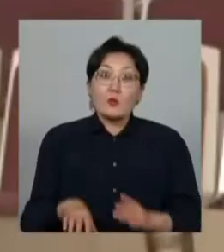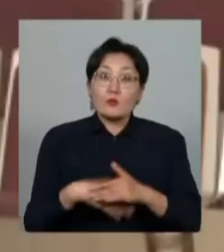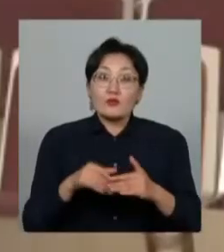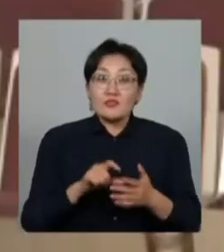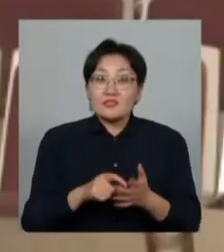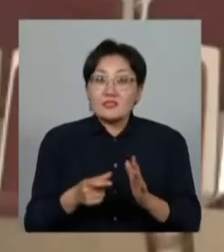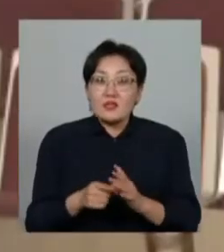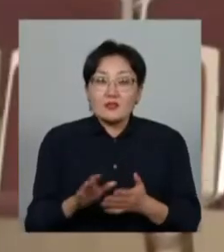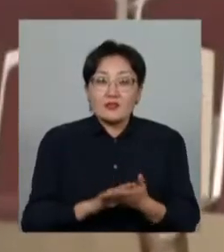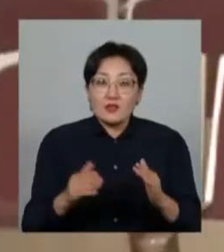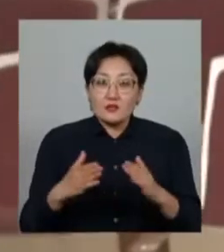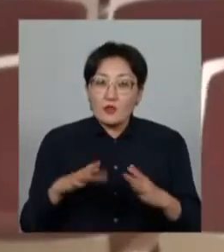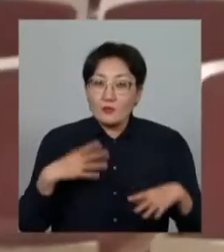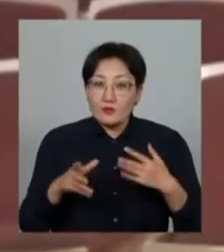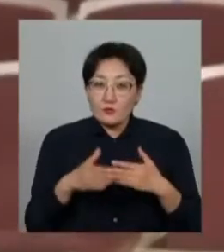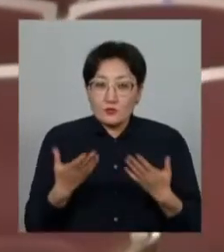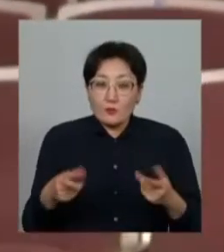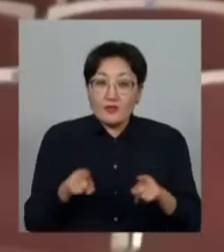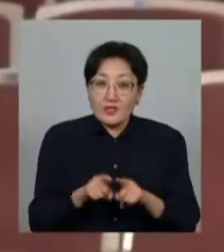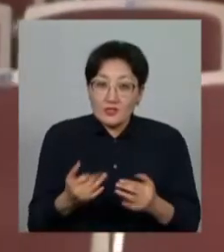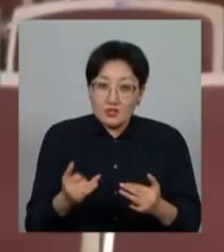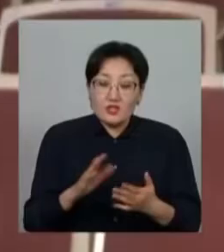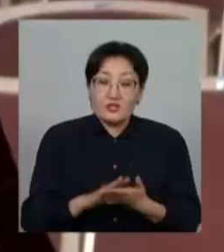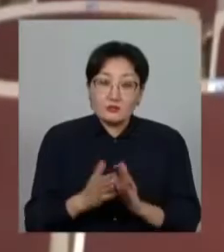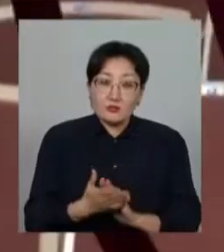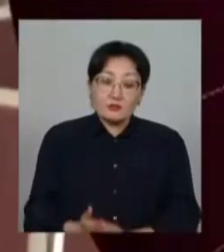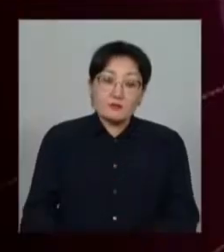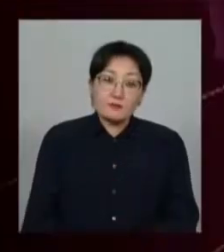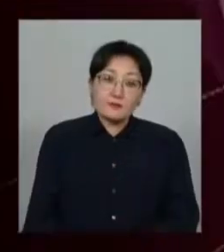и никаких домашних репетиций. Такова нынешняя реальность.